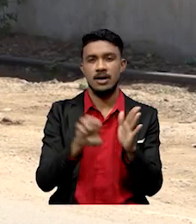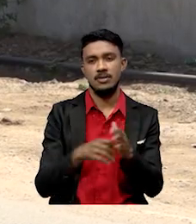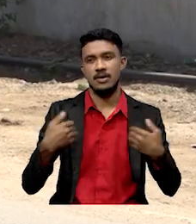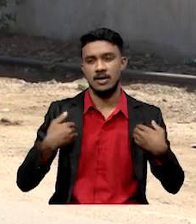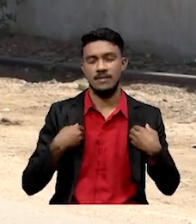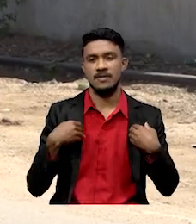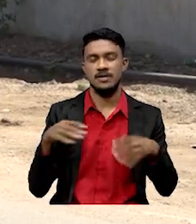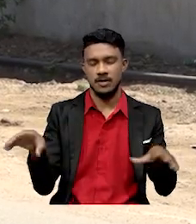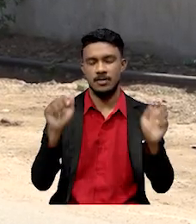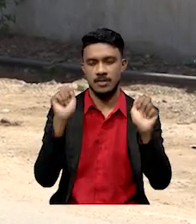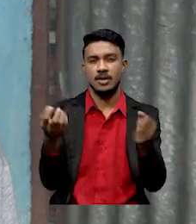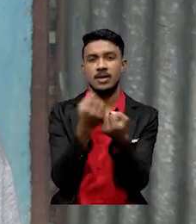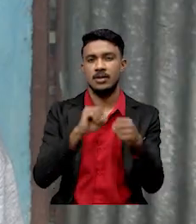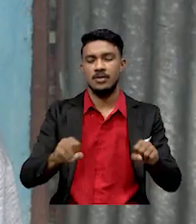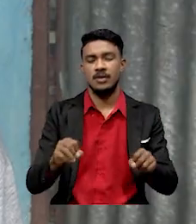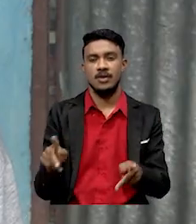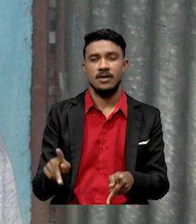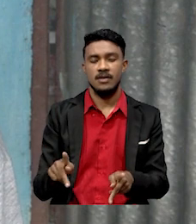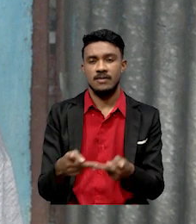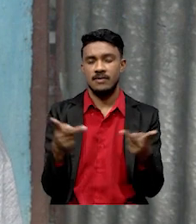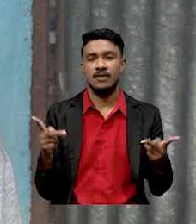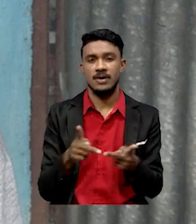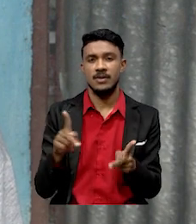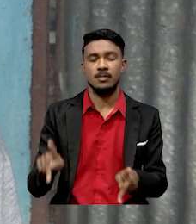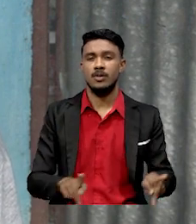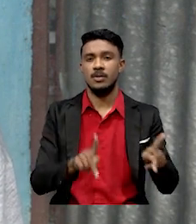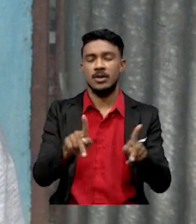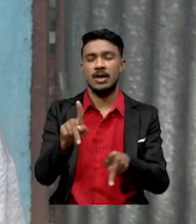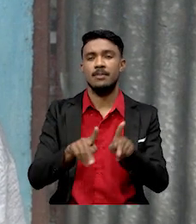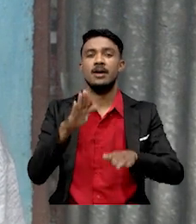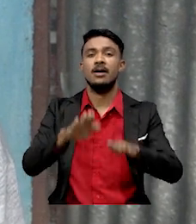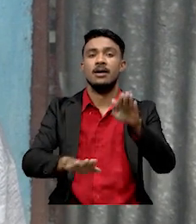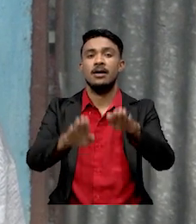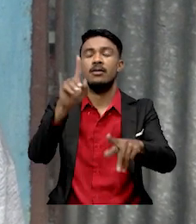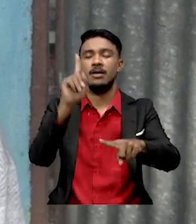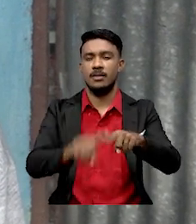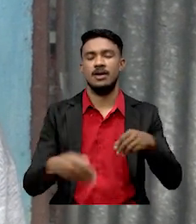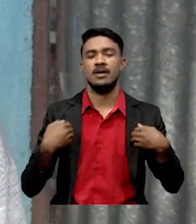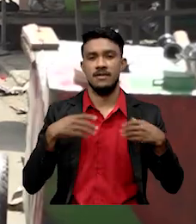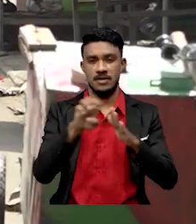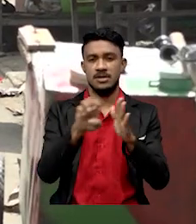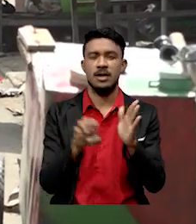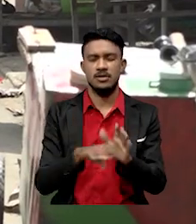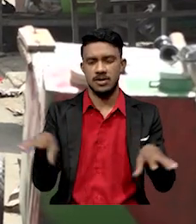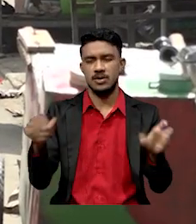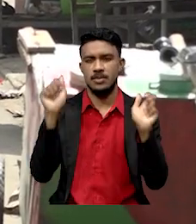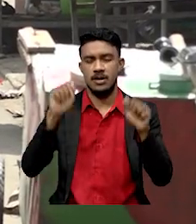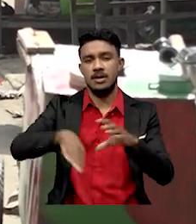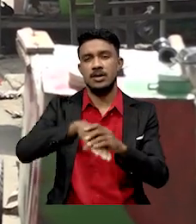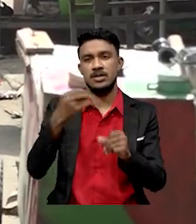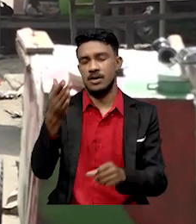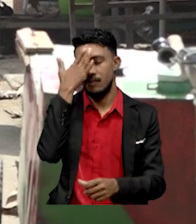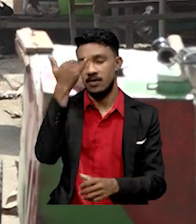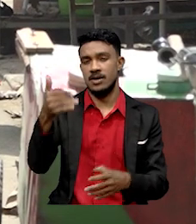nabe mak publiku pare malabele liula di aksirane ne. Istadu ya kompetensi par buka meu sasai. Tambah saya dah